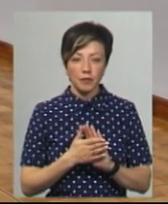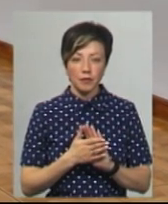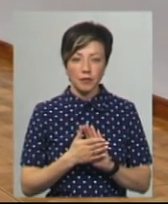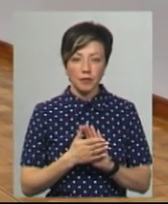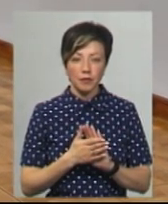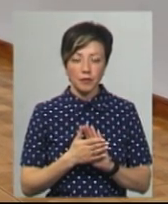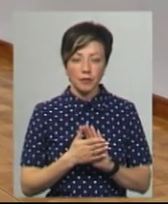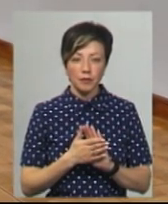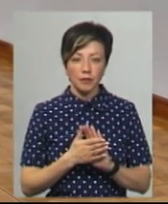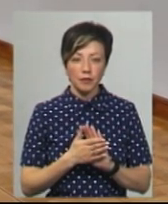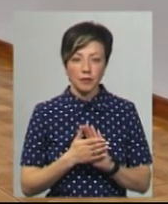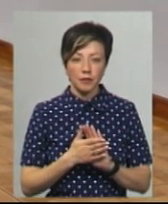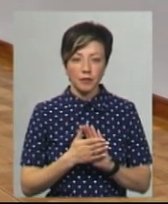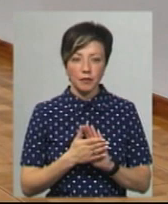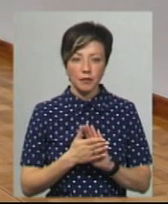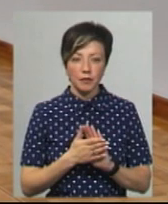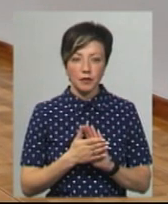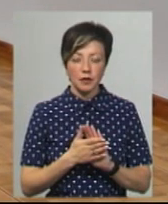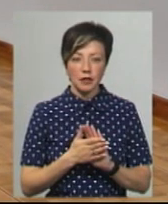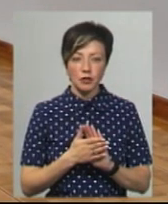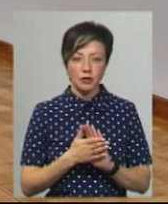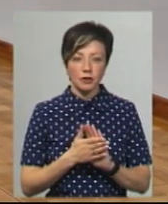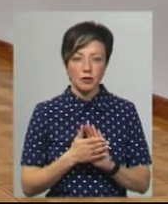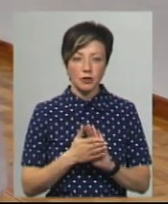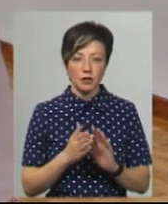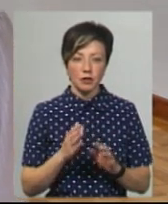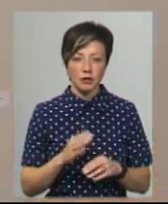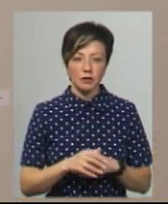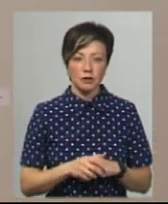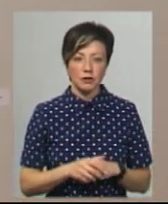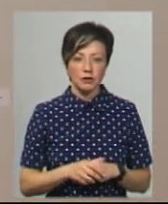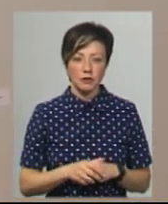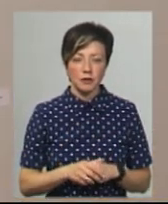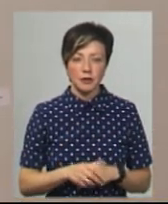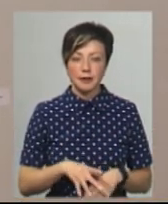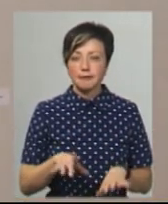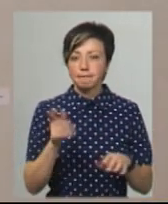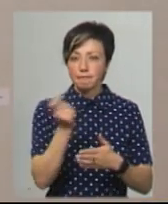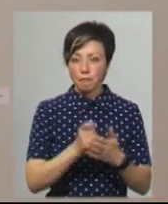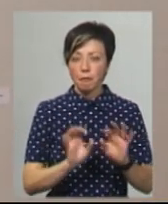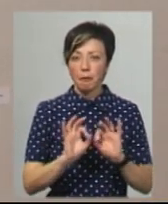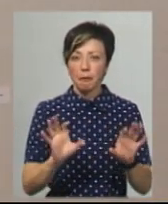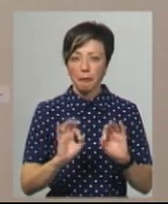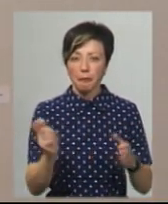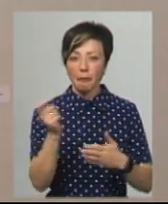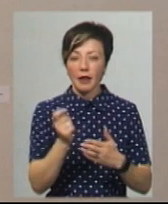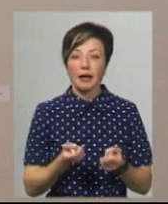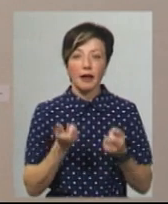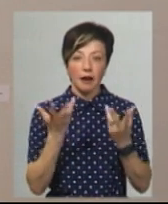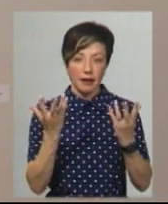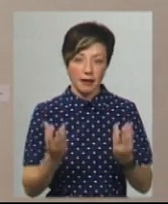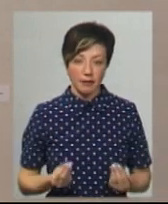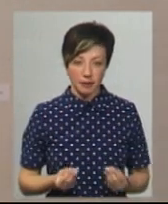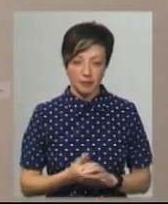не вірив, що, ну там сказав, що не принесе сія чаша мимо мене. Зі слів художника, цю картину він написав за кілька днів.